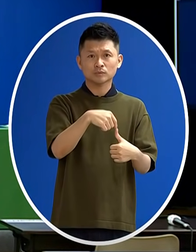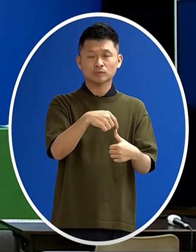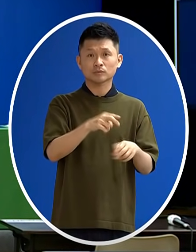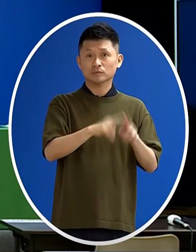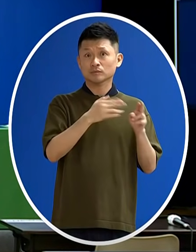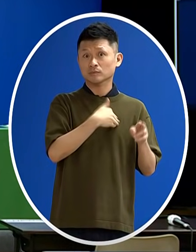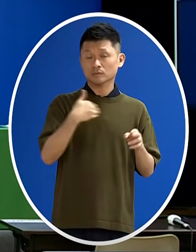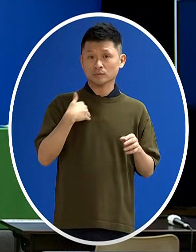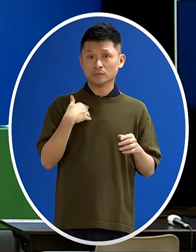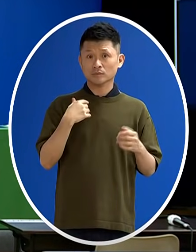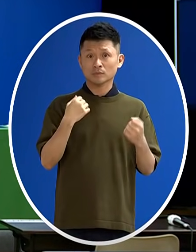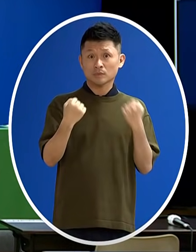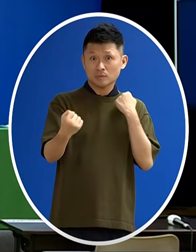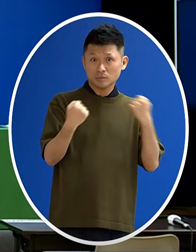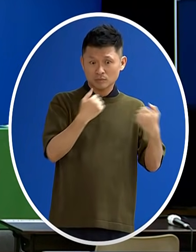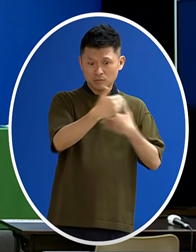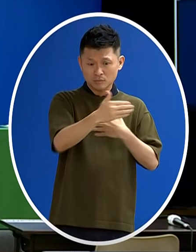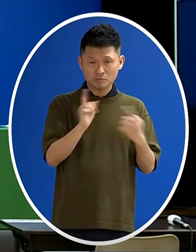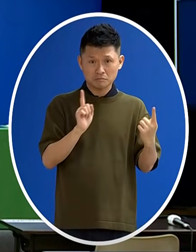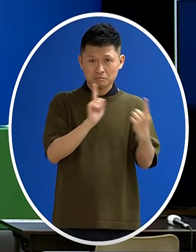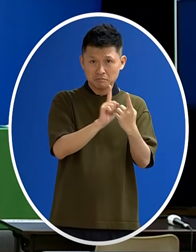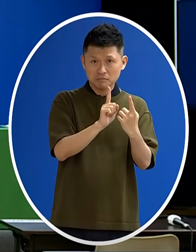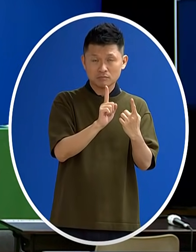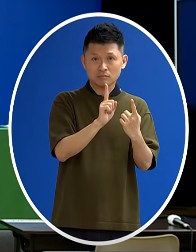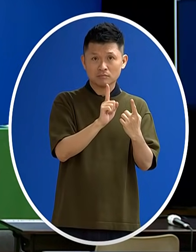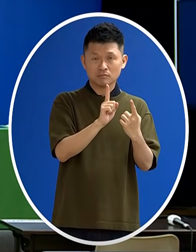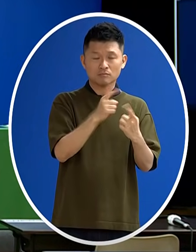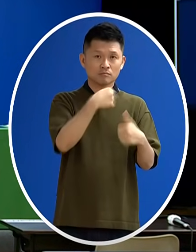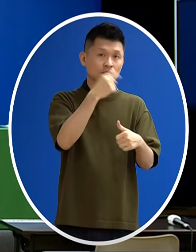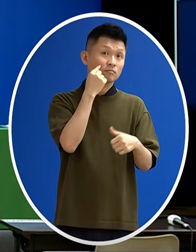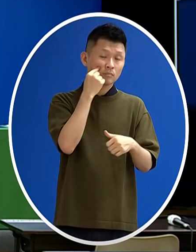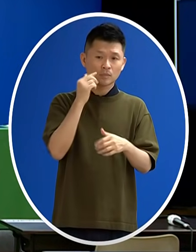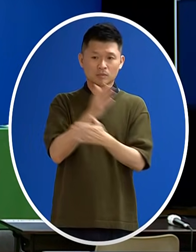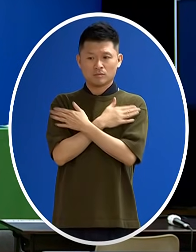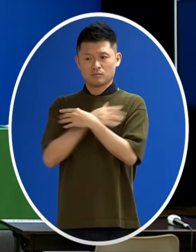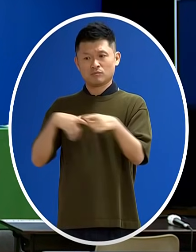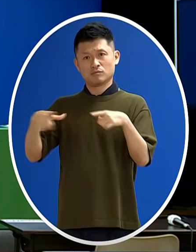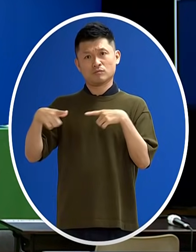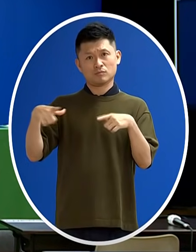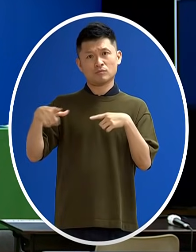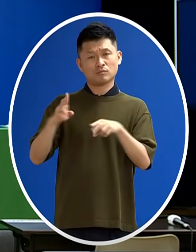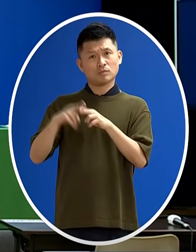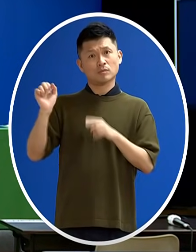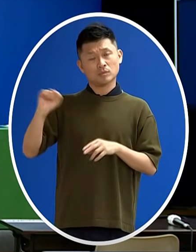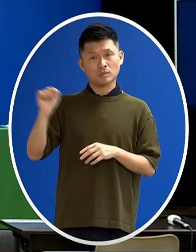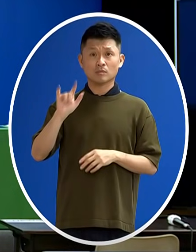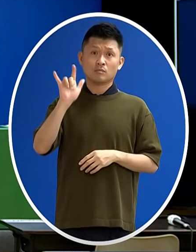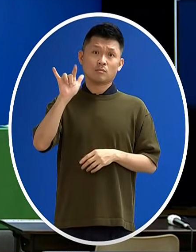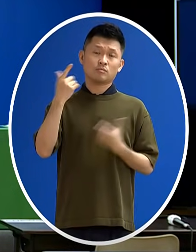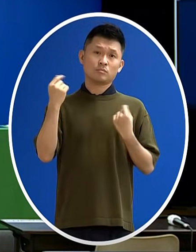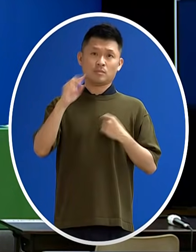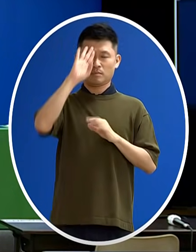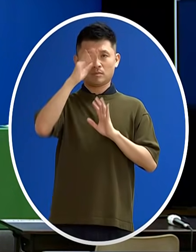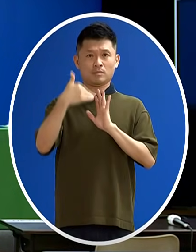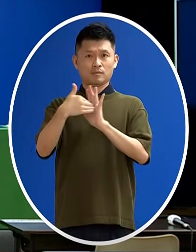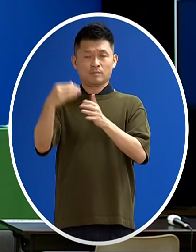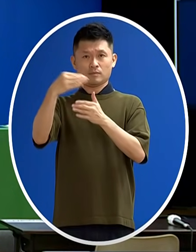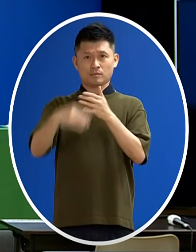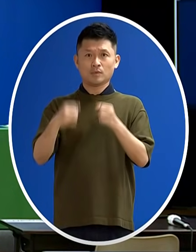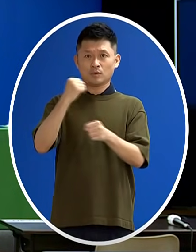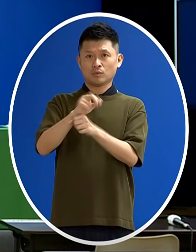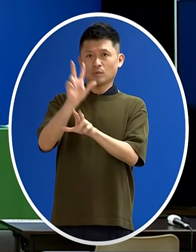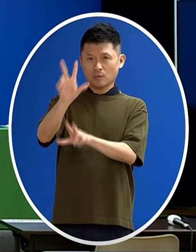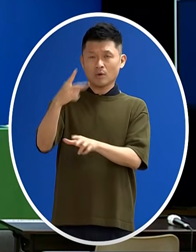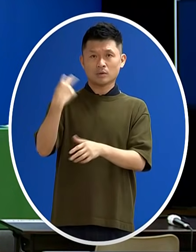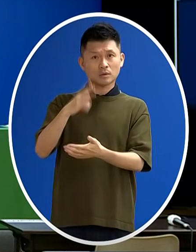身房不接触其实很难达成，但反观幼儿园为什么不能开放呢？因为同样老师也会做到防疫的规范，而且每个礼